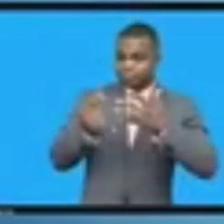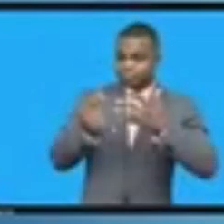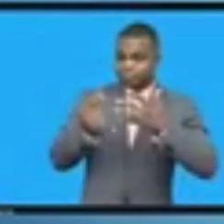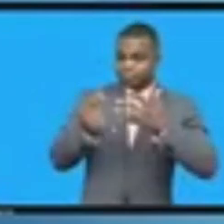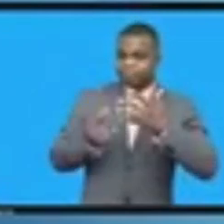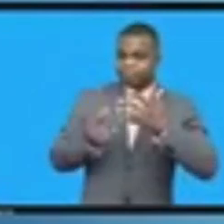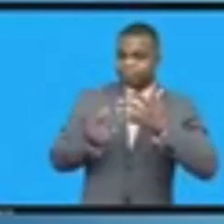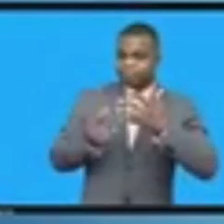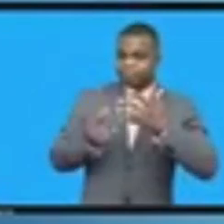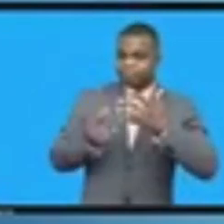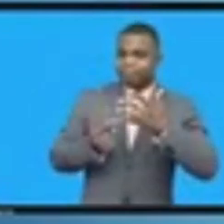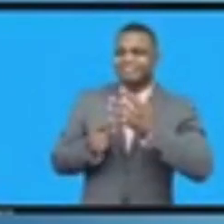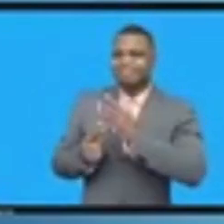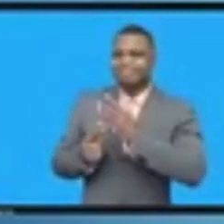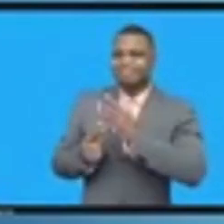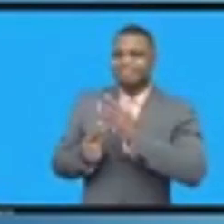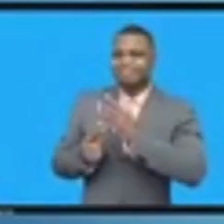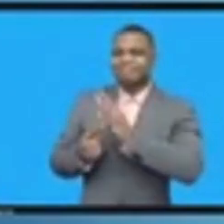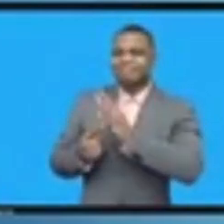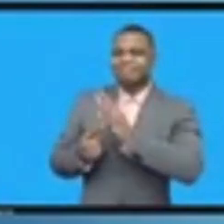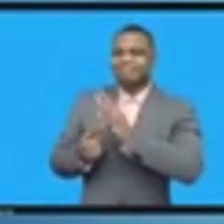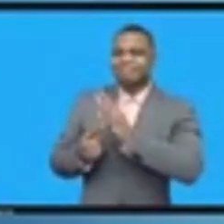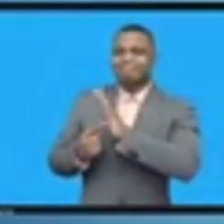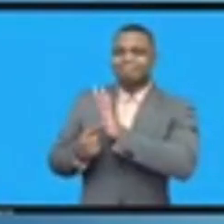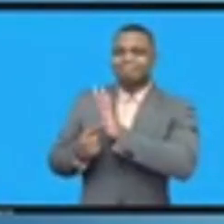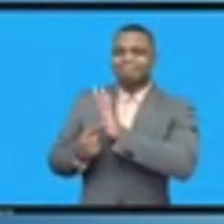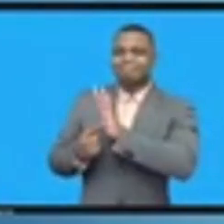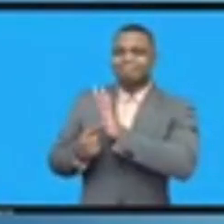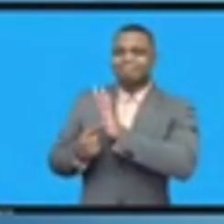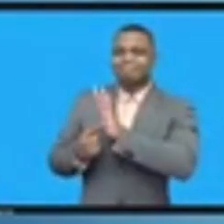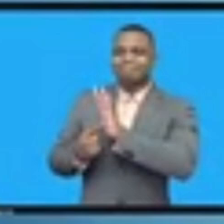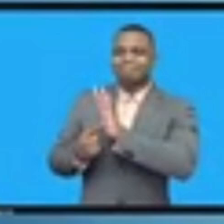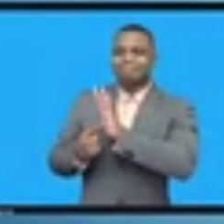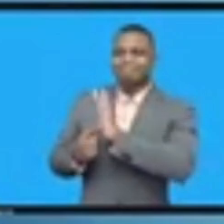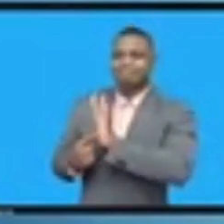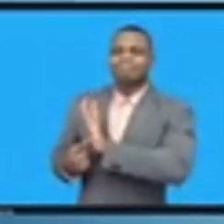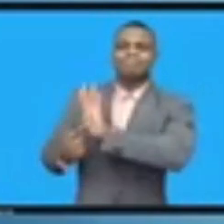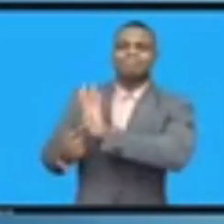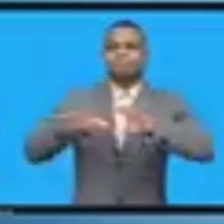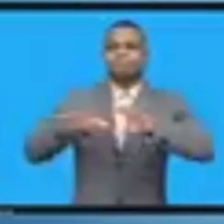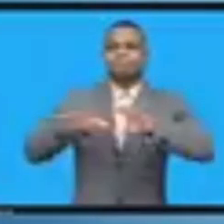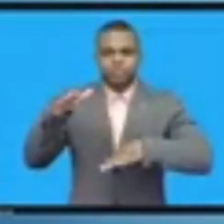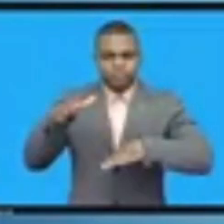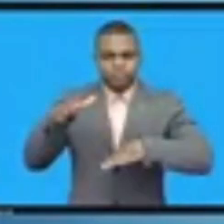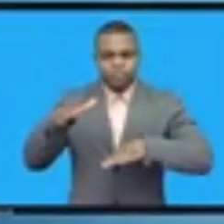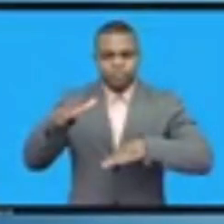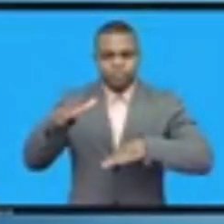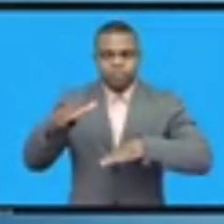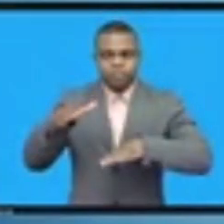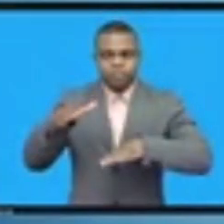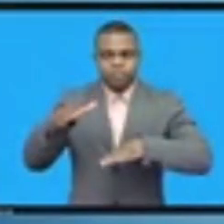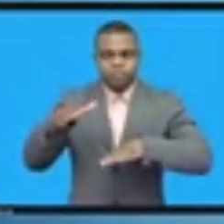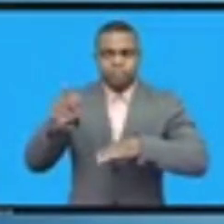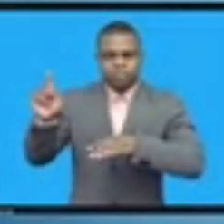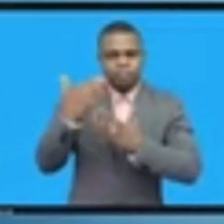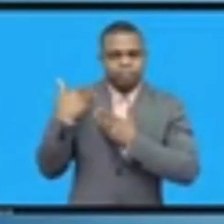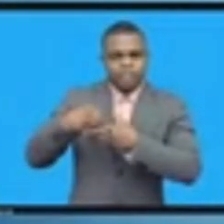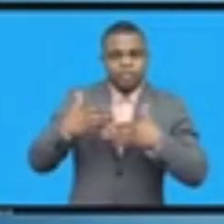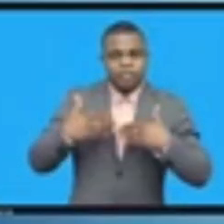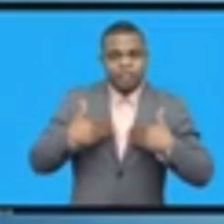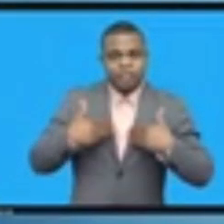进互联网以及其生态系统的健康和发展。我们所面临的挑战